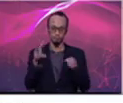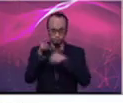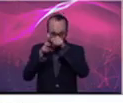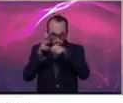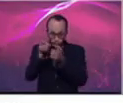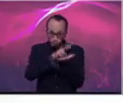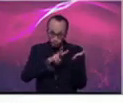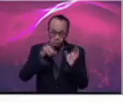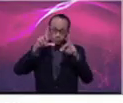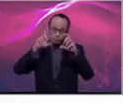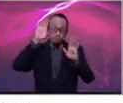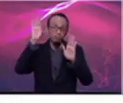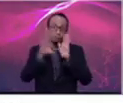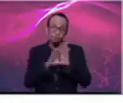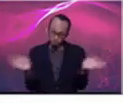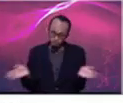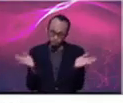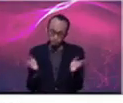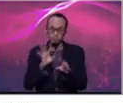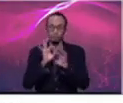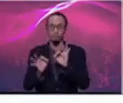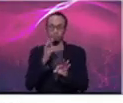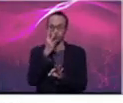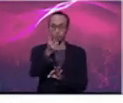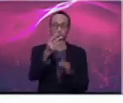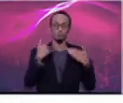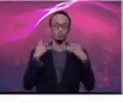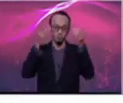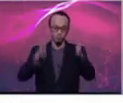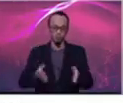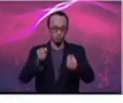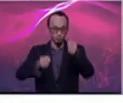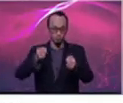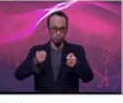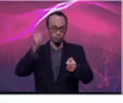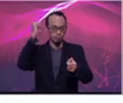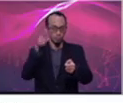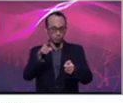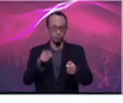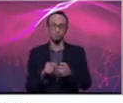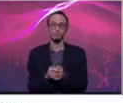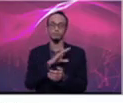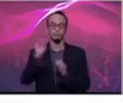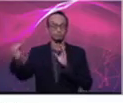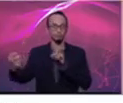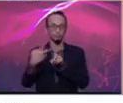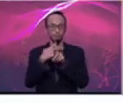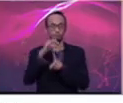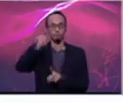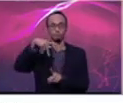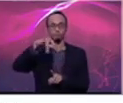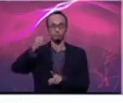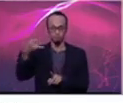atau gambar amat disarankan sekiranya mengesan pemandu yang bertindak demikian dan menyalurkan video rakaman itu kepada jpj